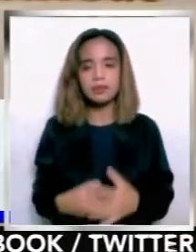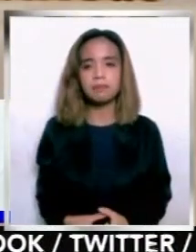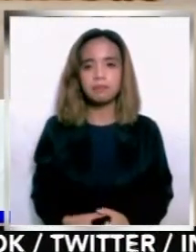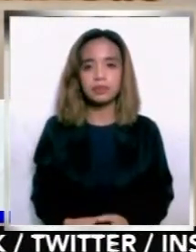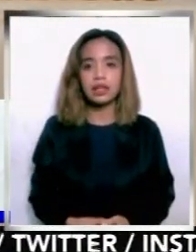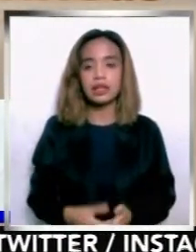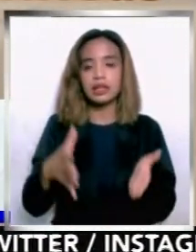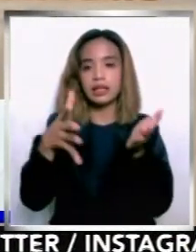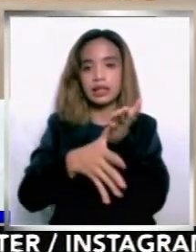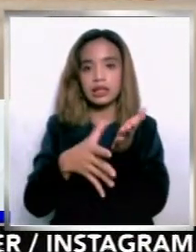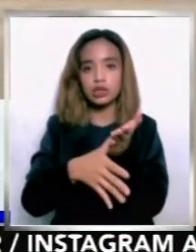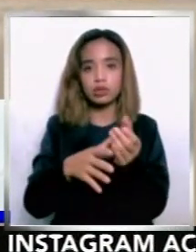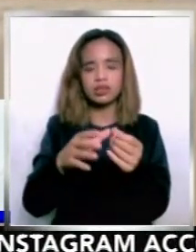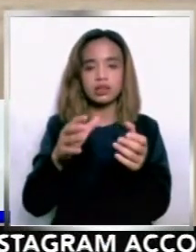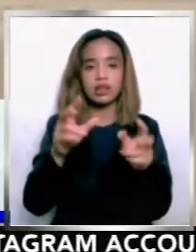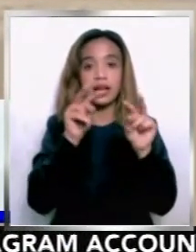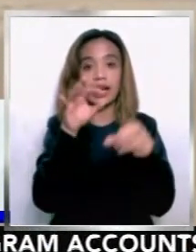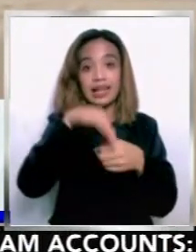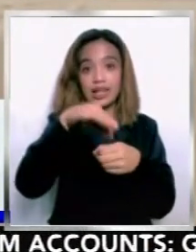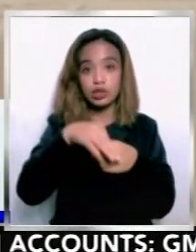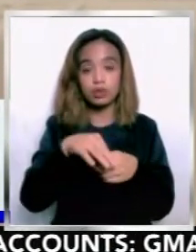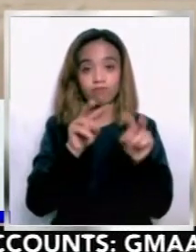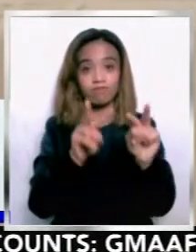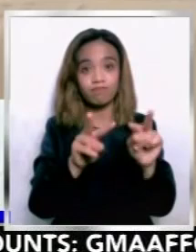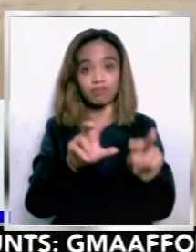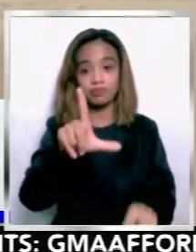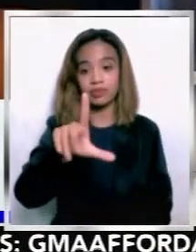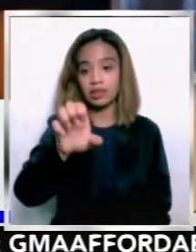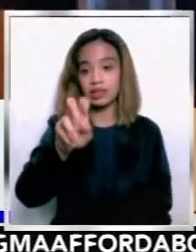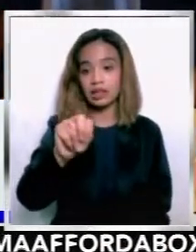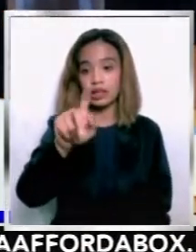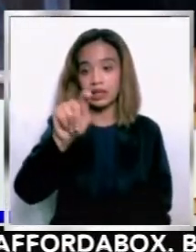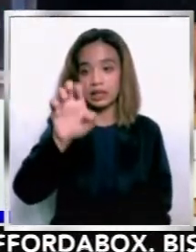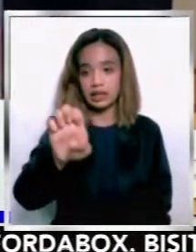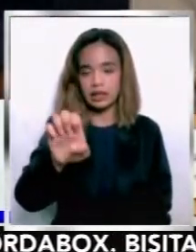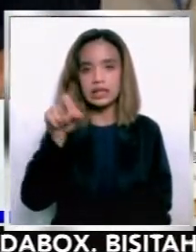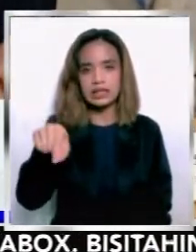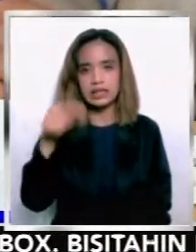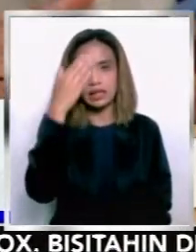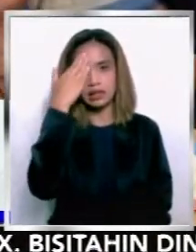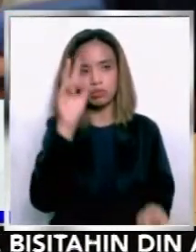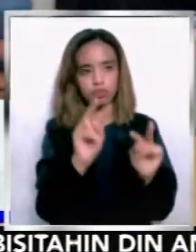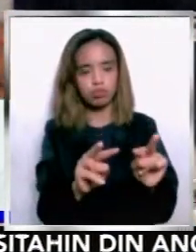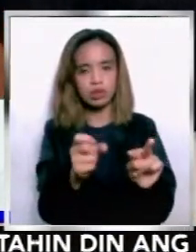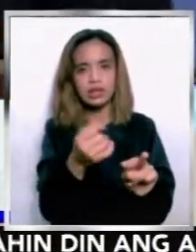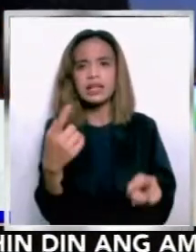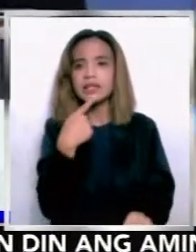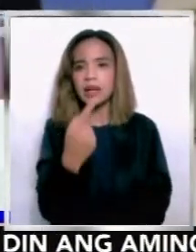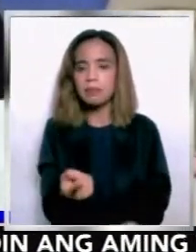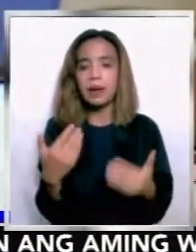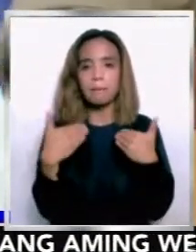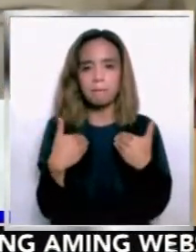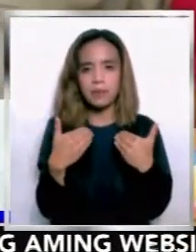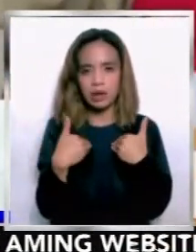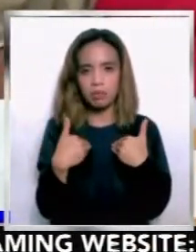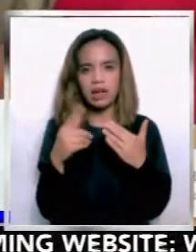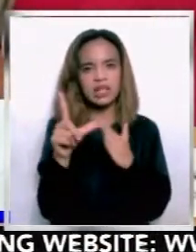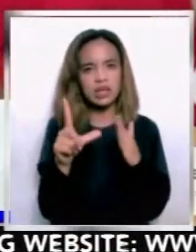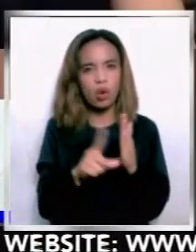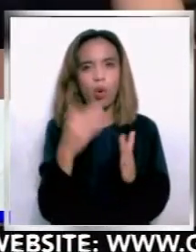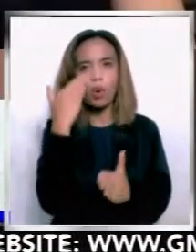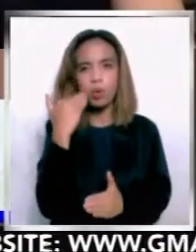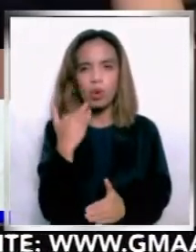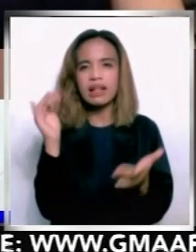Lente, nagmamonitor ng mga kontribusyon at gastos ng ilang mga kandidato. Sabi nila, may mga butas pa ang batas, kaya nalulusutan pa